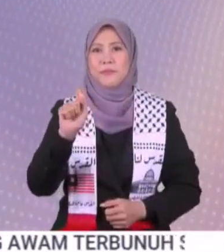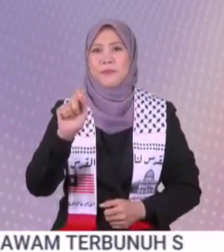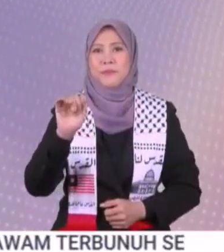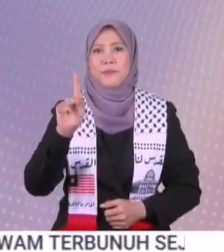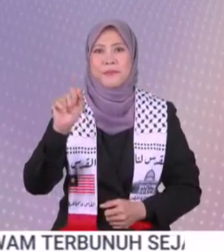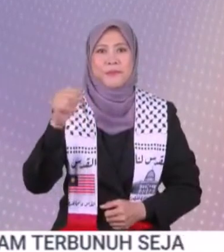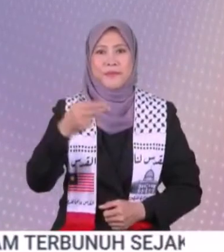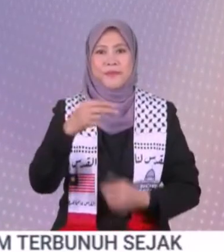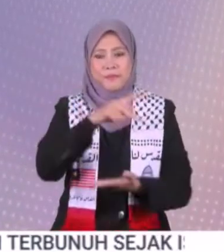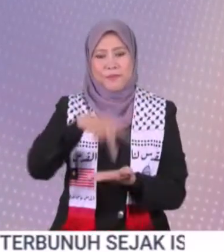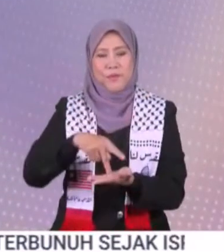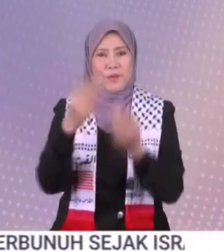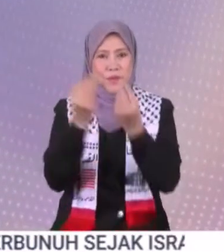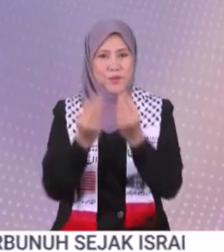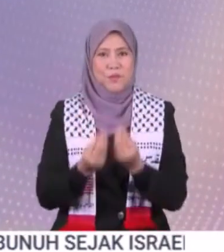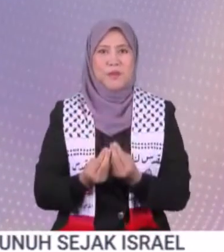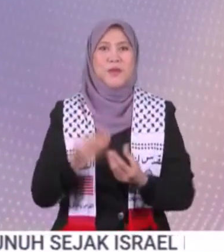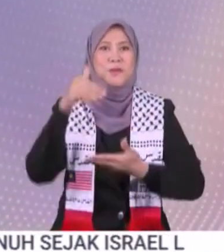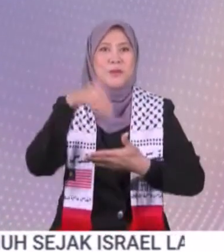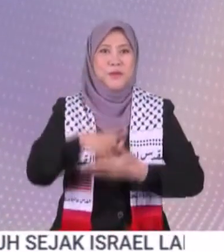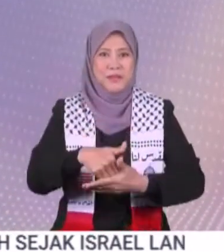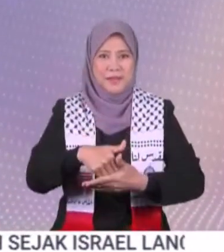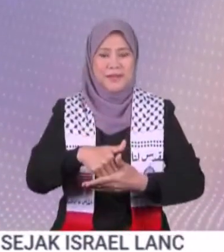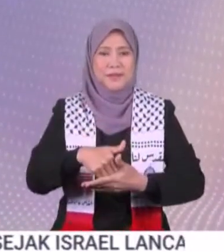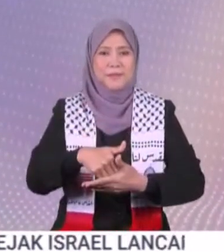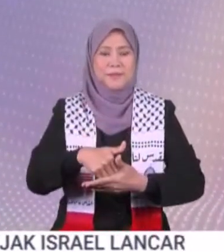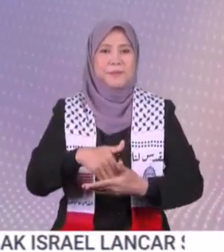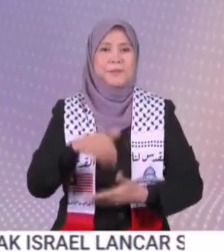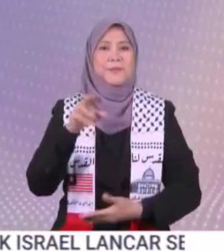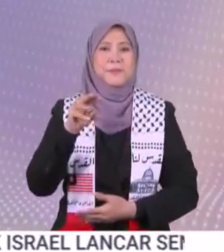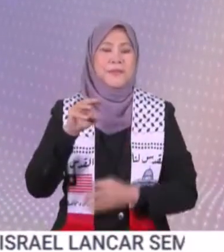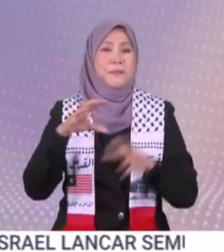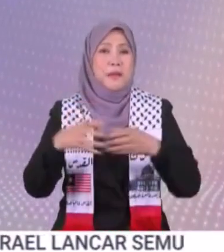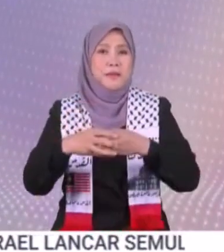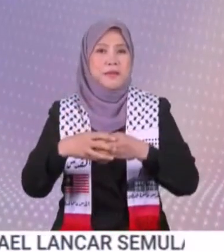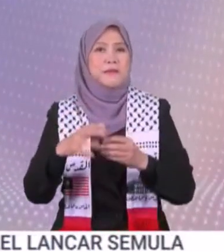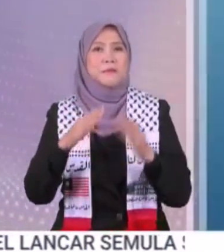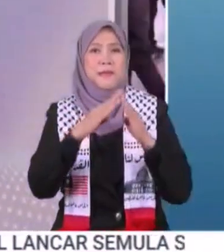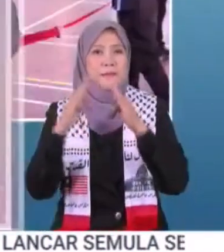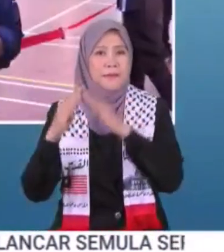di Pusat Penjumlahan Undi Rasmi Majlis Perbandaran Kemaman.